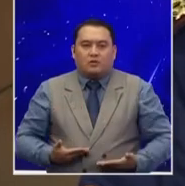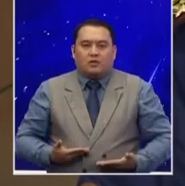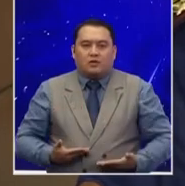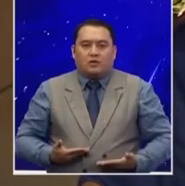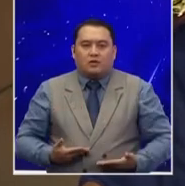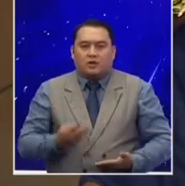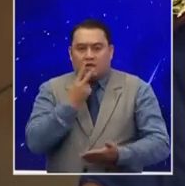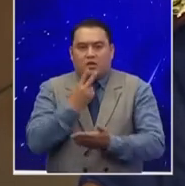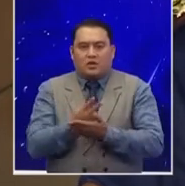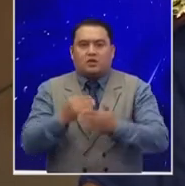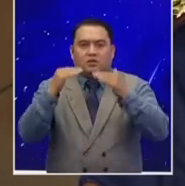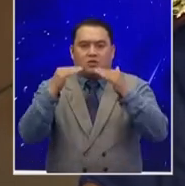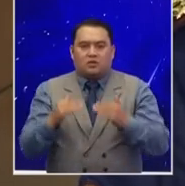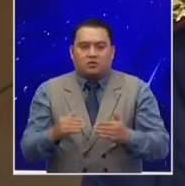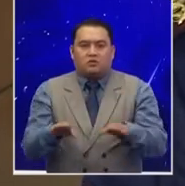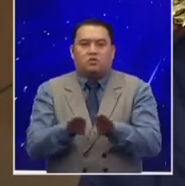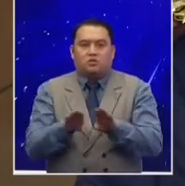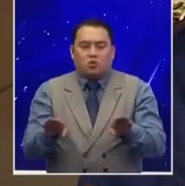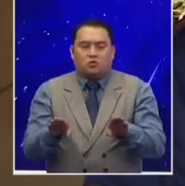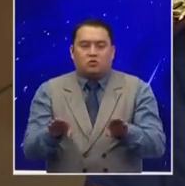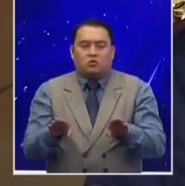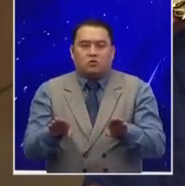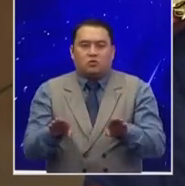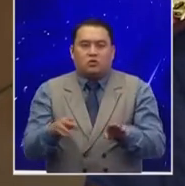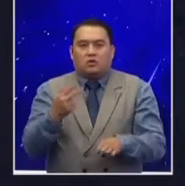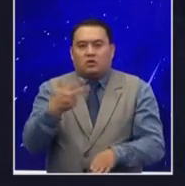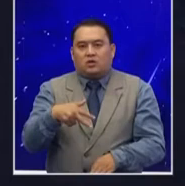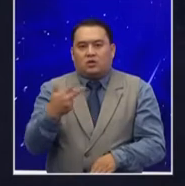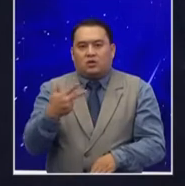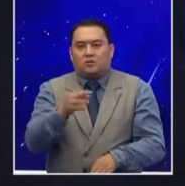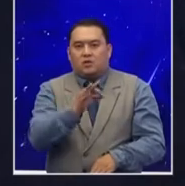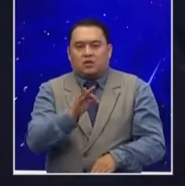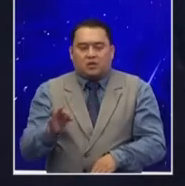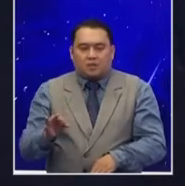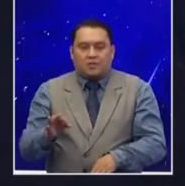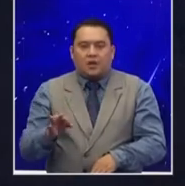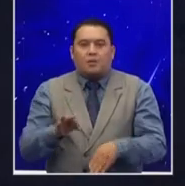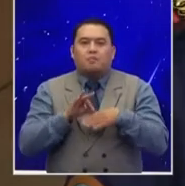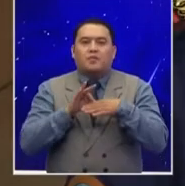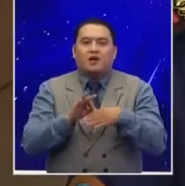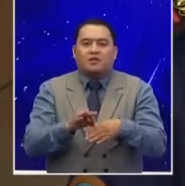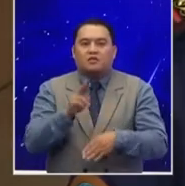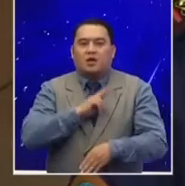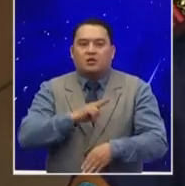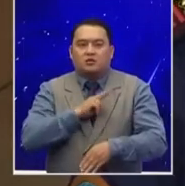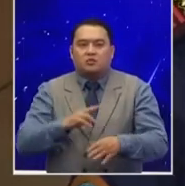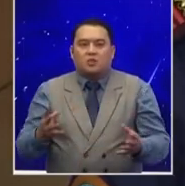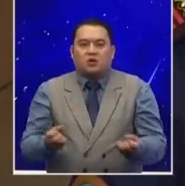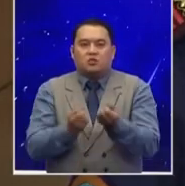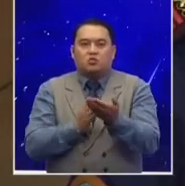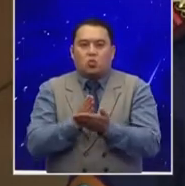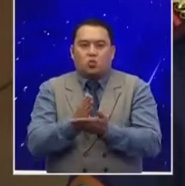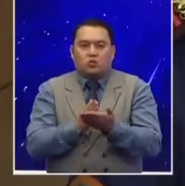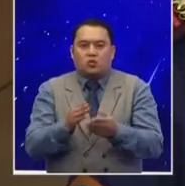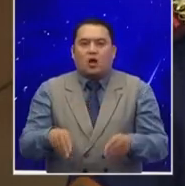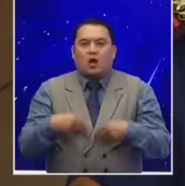также наблюдается снижение у нас по сравнению с аналогичным периодом на 33%. Проводимая профилактическая работа сотрудниками ДЧС на сегодняшний день